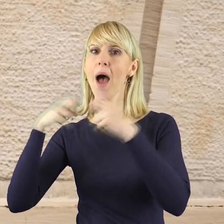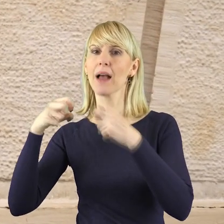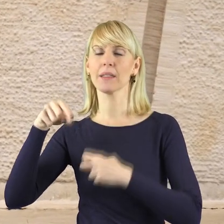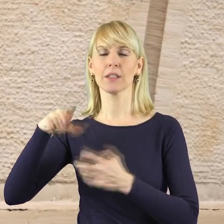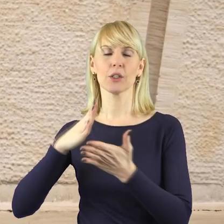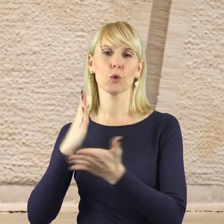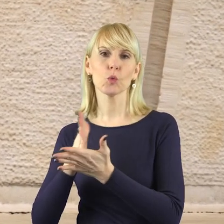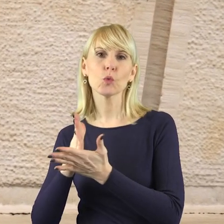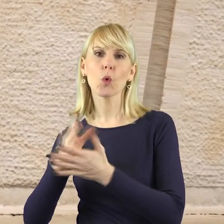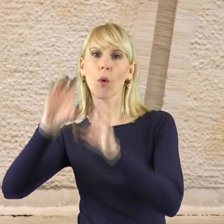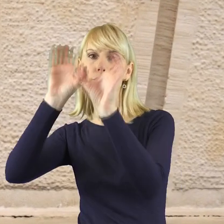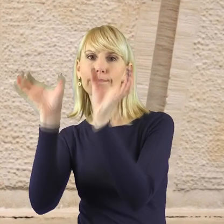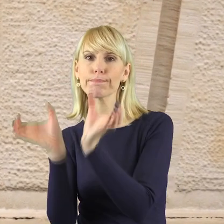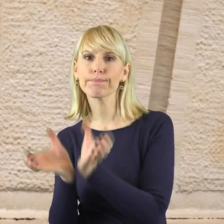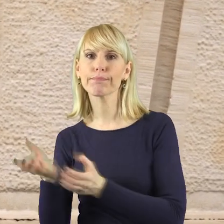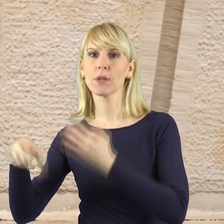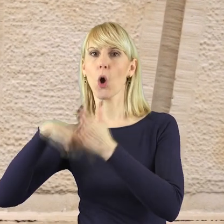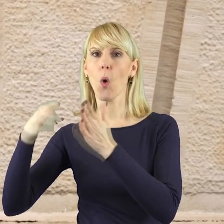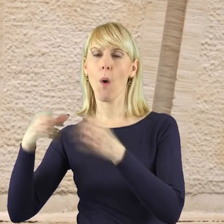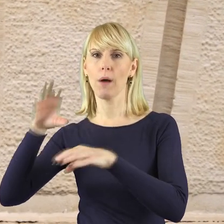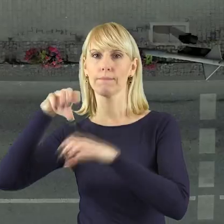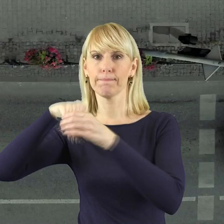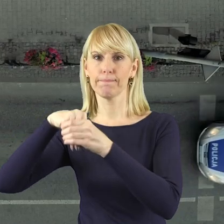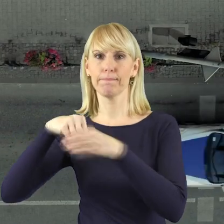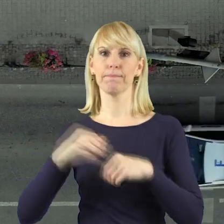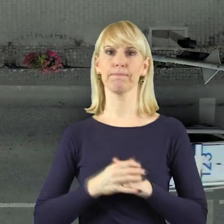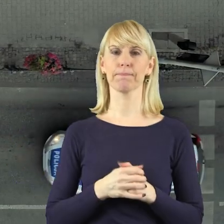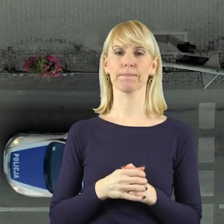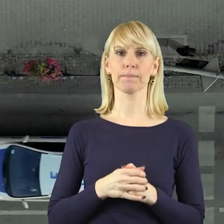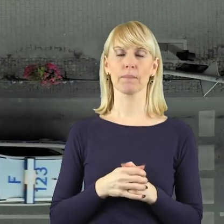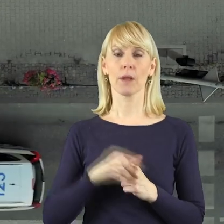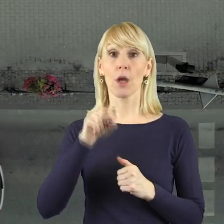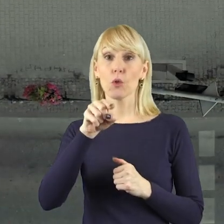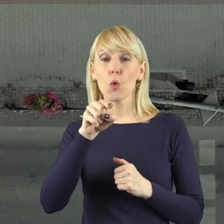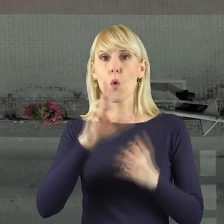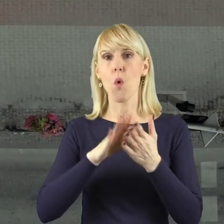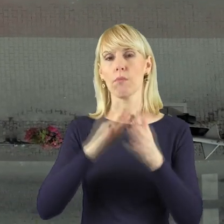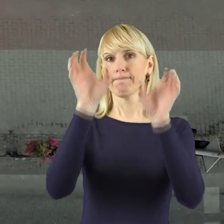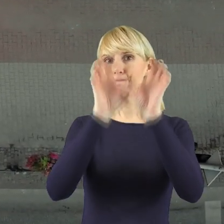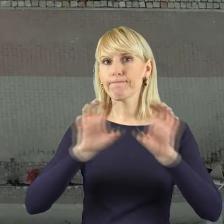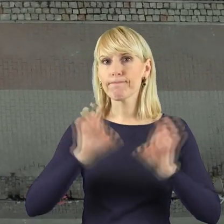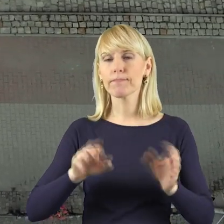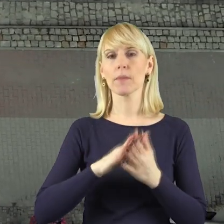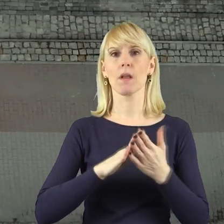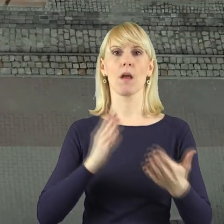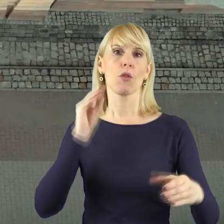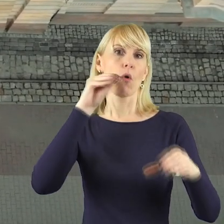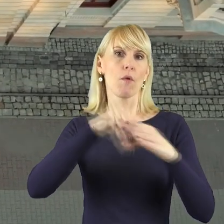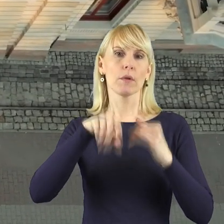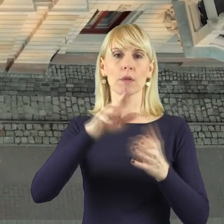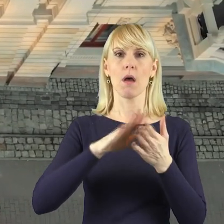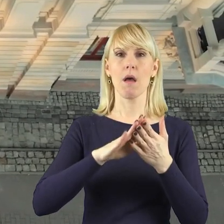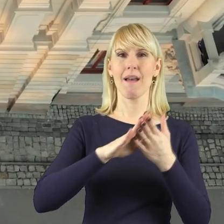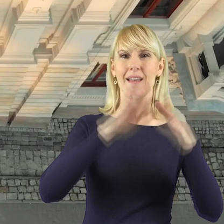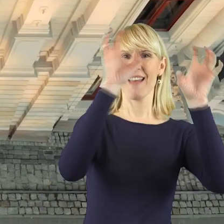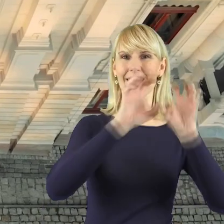otwartą księgą i kołami zębatymi na przekładni. Choć wystrój elewacji nawiązuje głównie do renesansowych